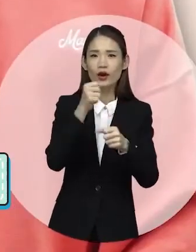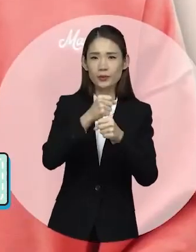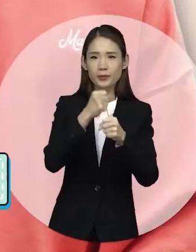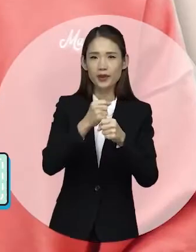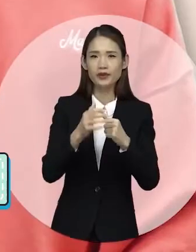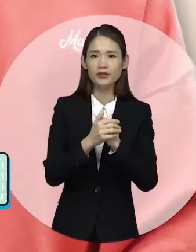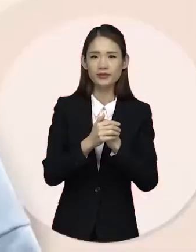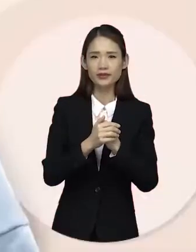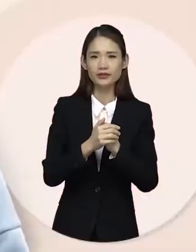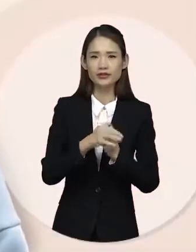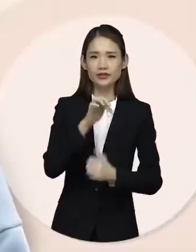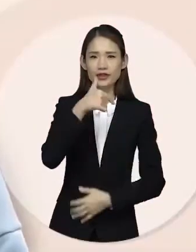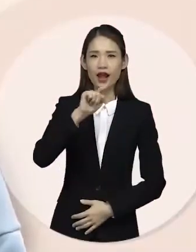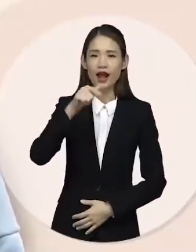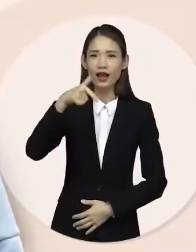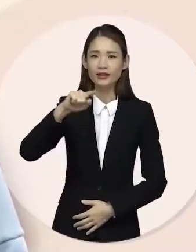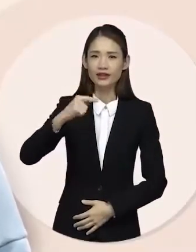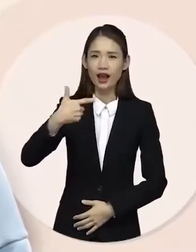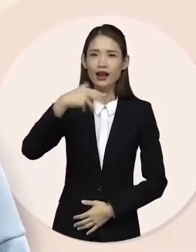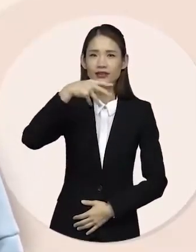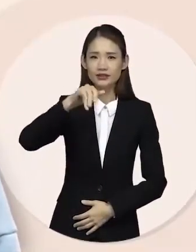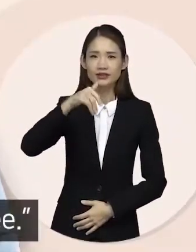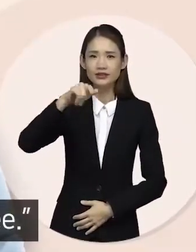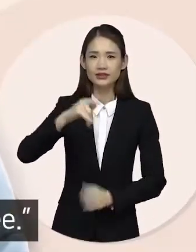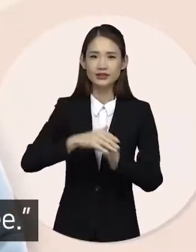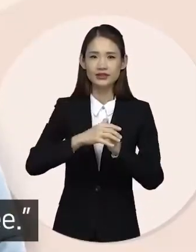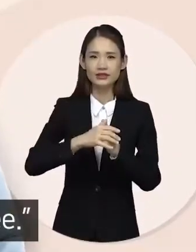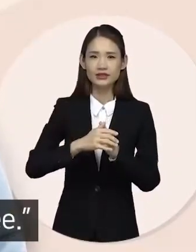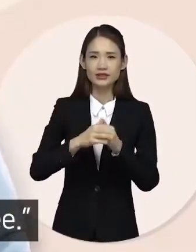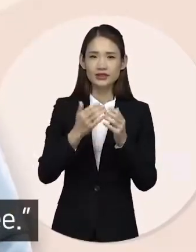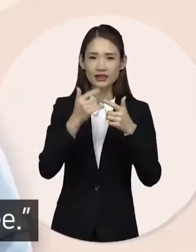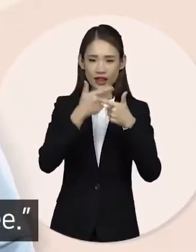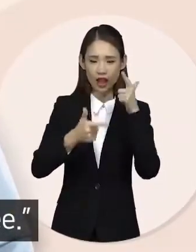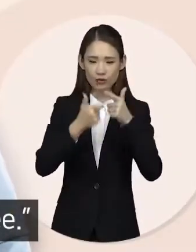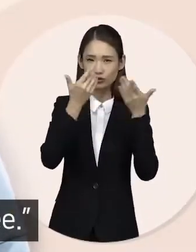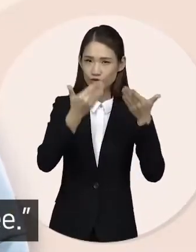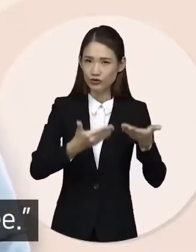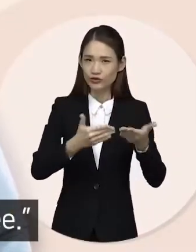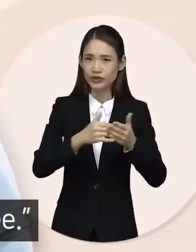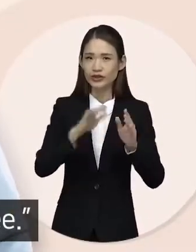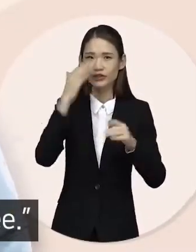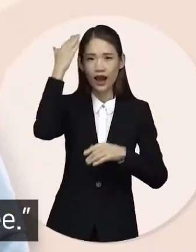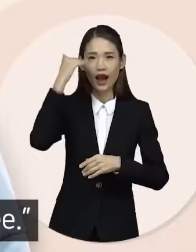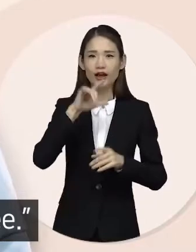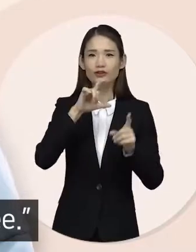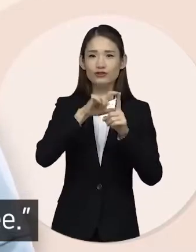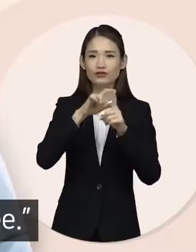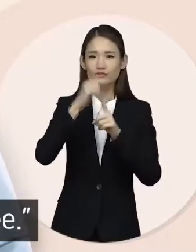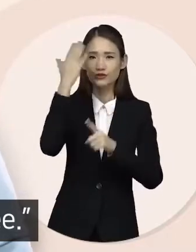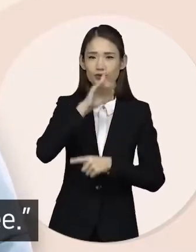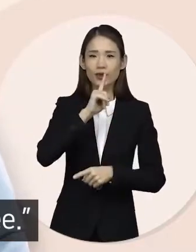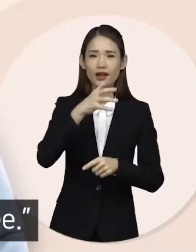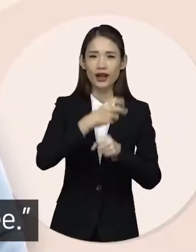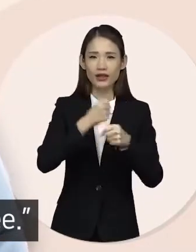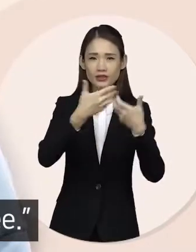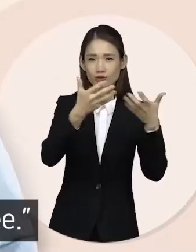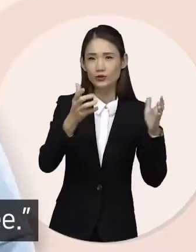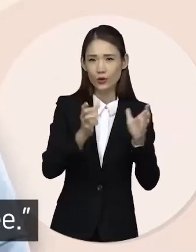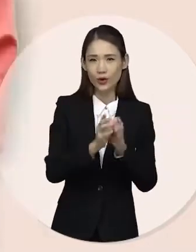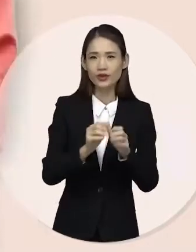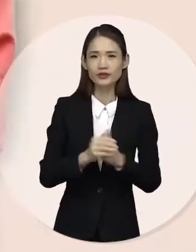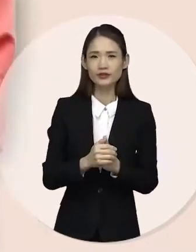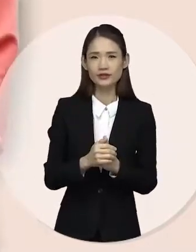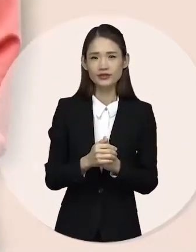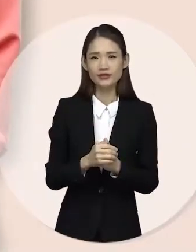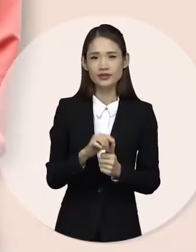동아리를 만들게 됐어요. 가날지기라는 이름인데 나무 그늘 및 쉬어가는 곳이라는 순우리말의 뜻을 가진